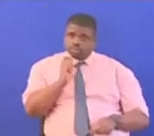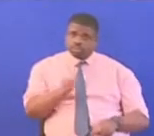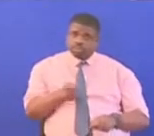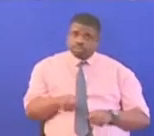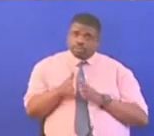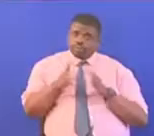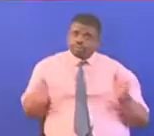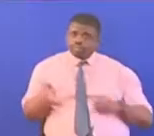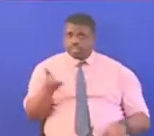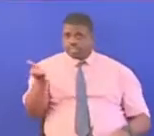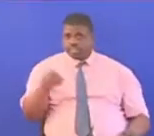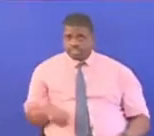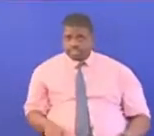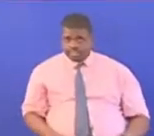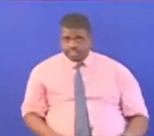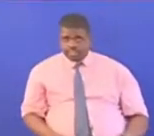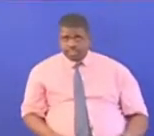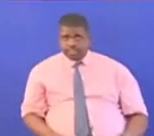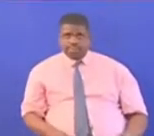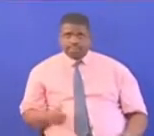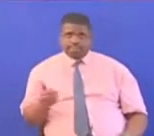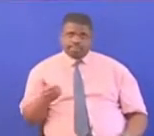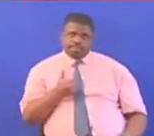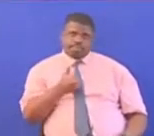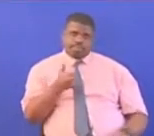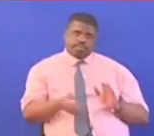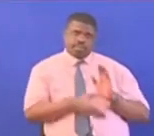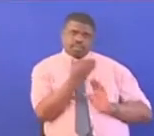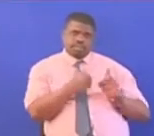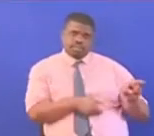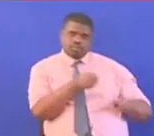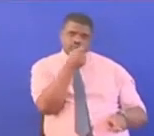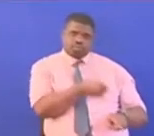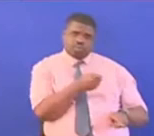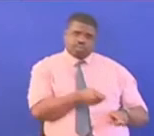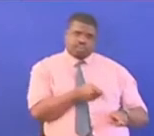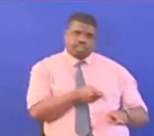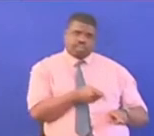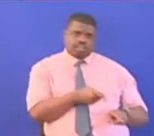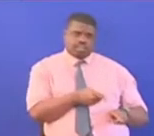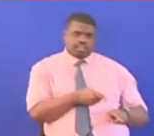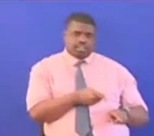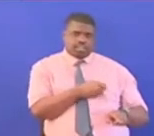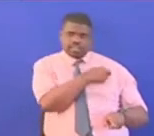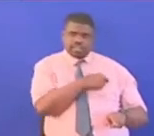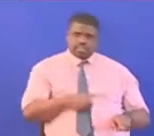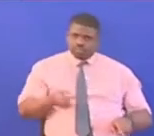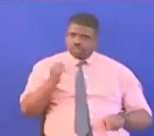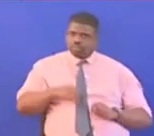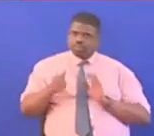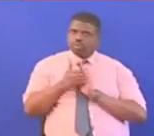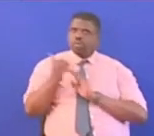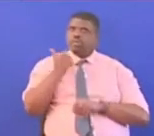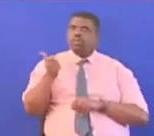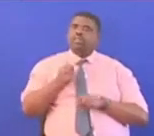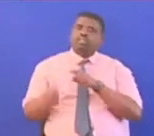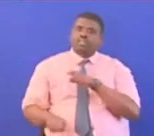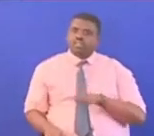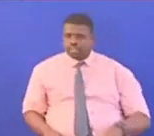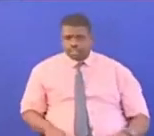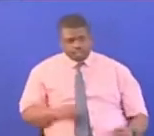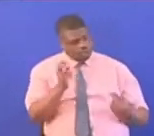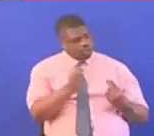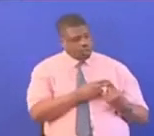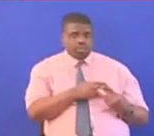hii. Na mimi nianze kwa kumpongeza rais wetu wa Jamhuri ya Muungano wa Tanzania Dr. Samia